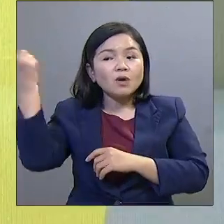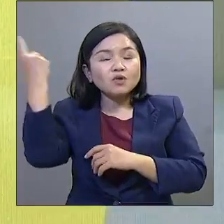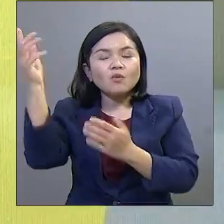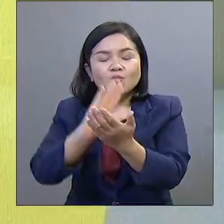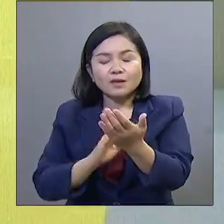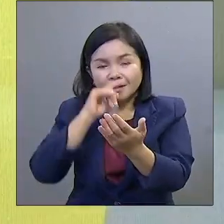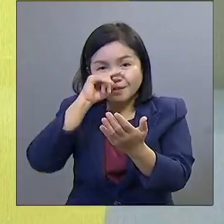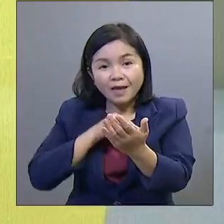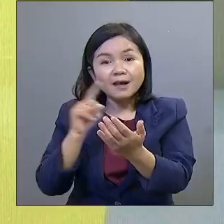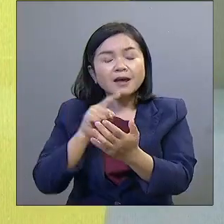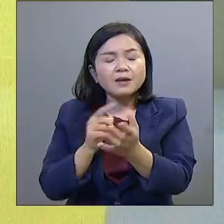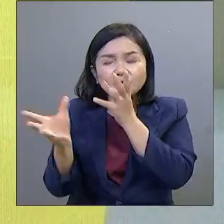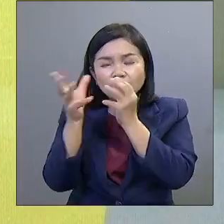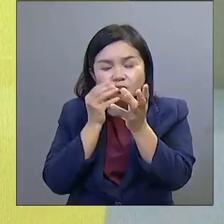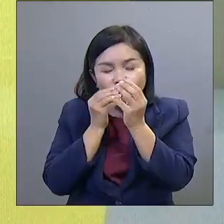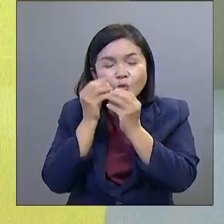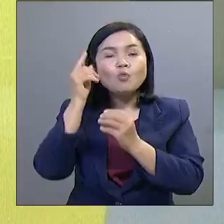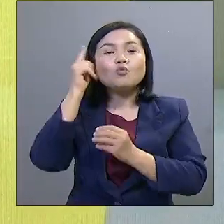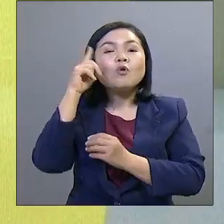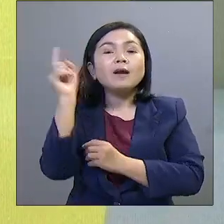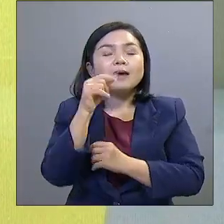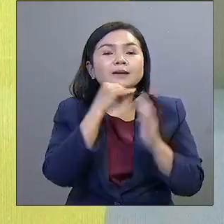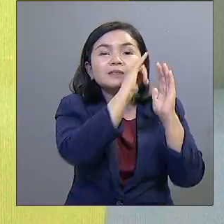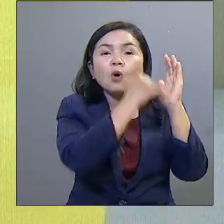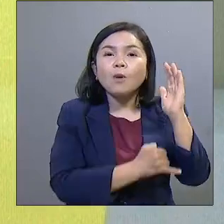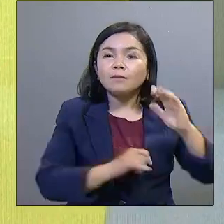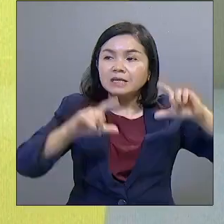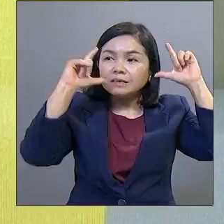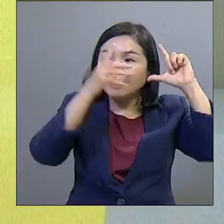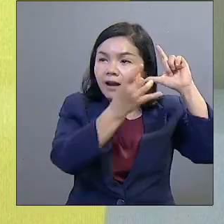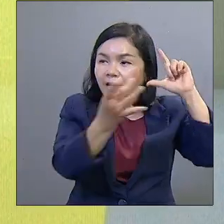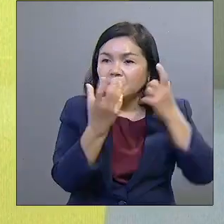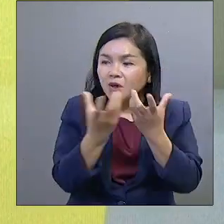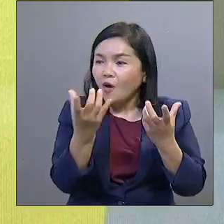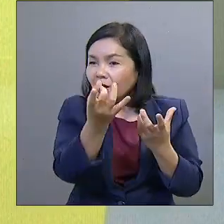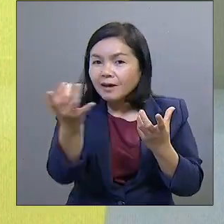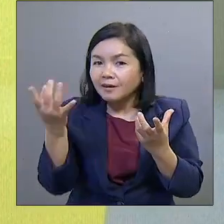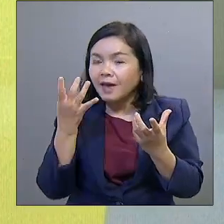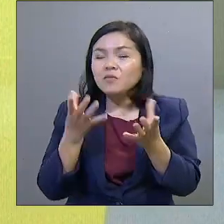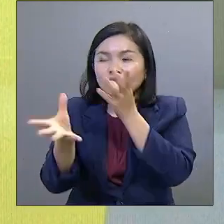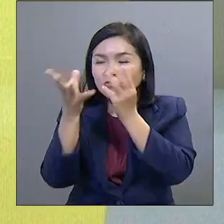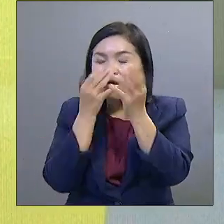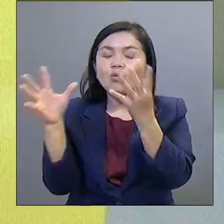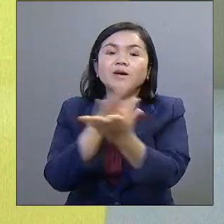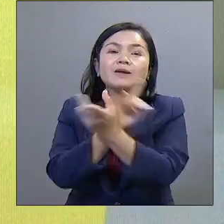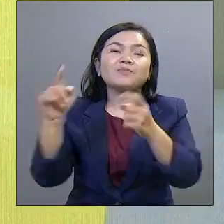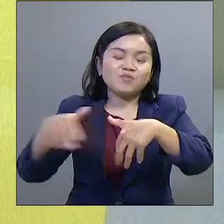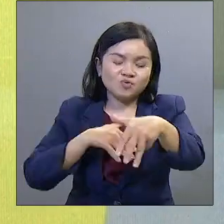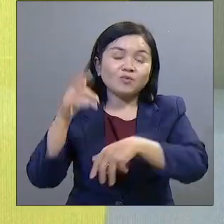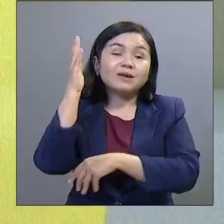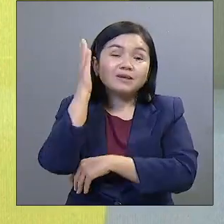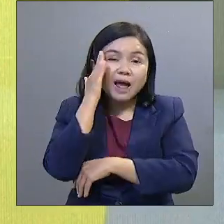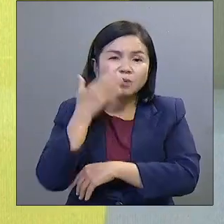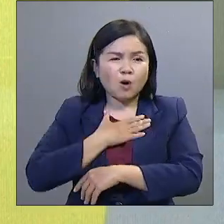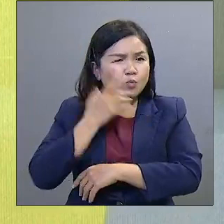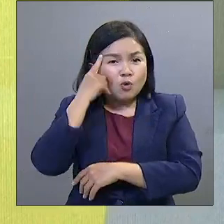ที่เราได้กลับมาเนี่ยนอกจากจะได้ทราบว่าแต่ละพื้นที่เขามีของดีของเด็ดอะไรบ้างเป็นการสัมผัสวัฒนธรรมพื้นถิ่นเนาะเพราะเราไม่รู้ว่